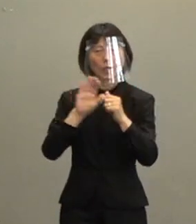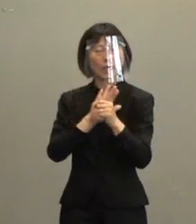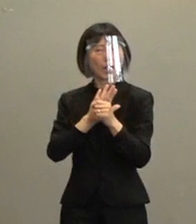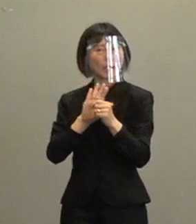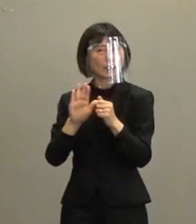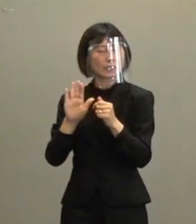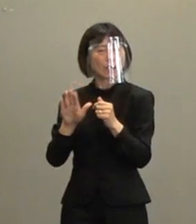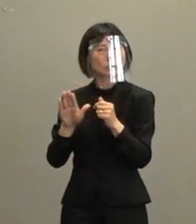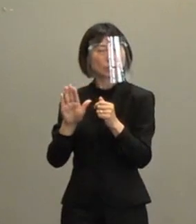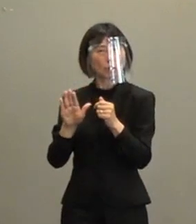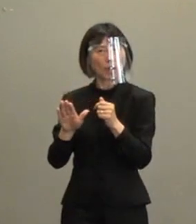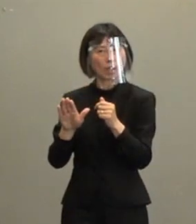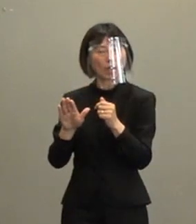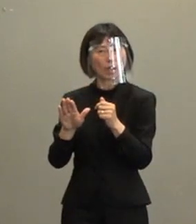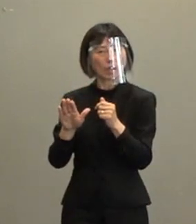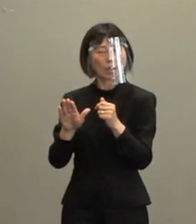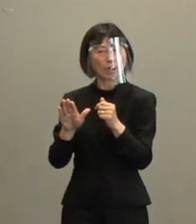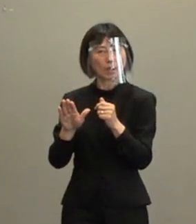に、